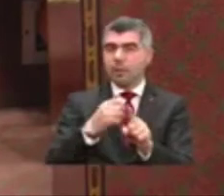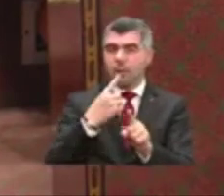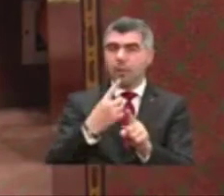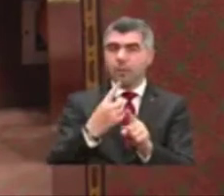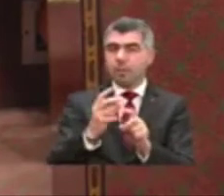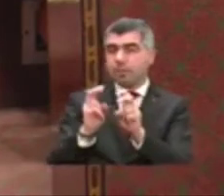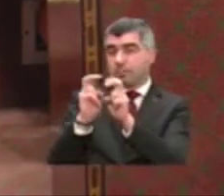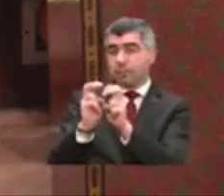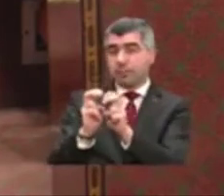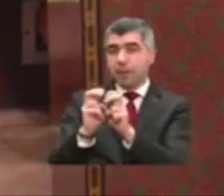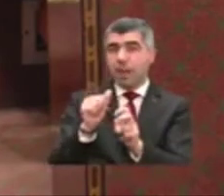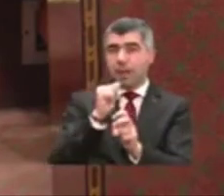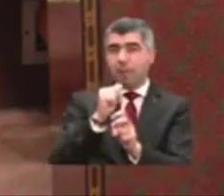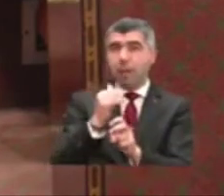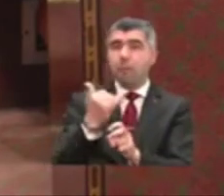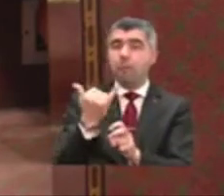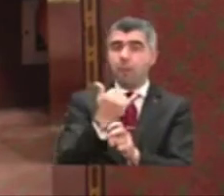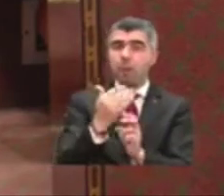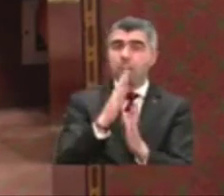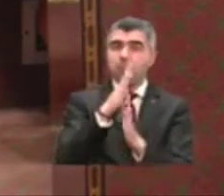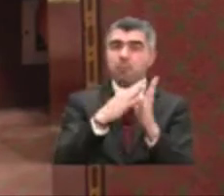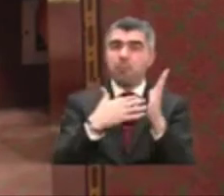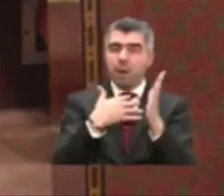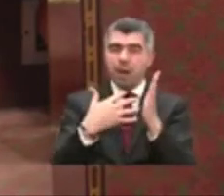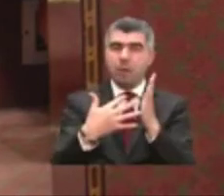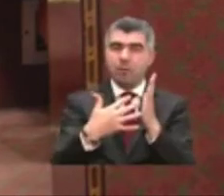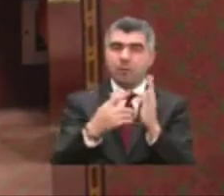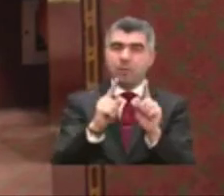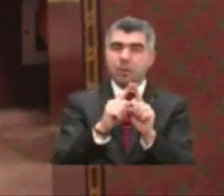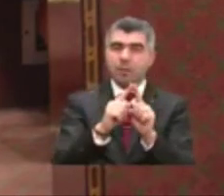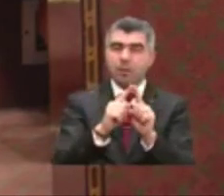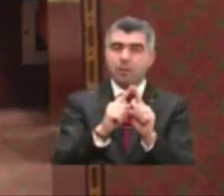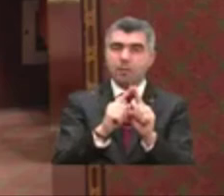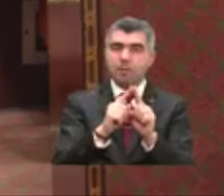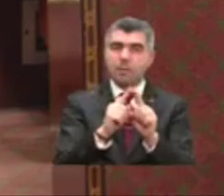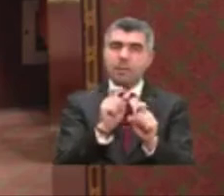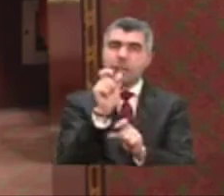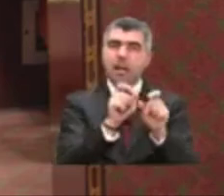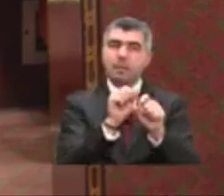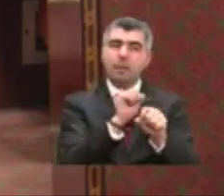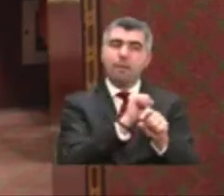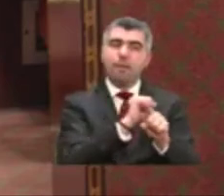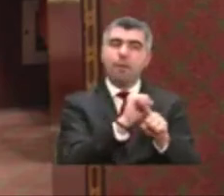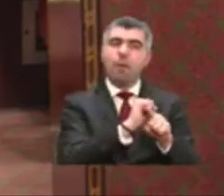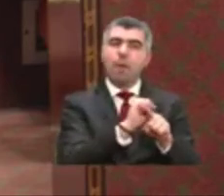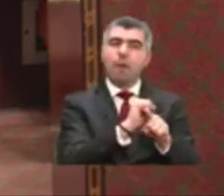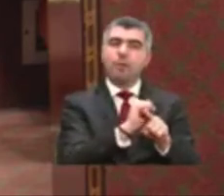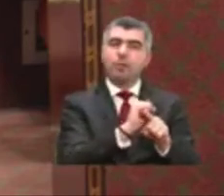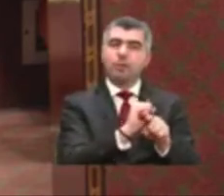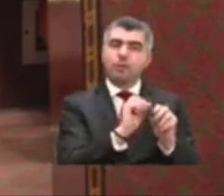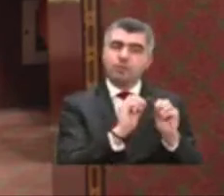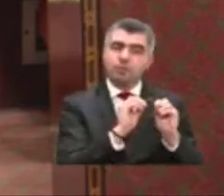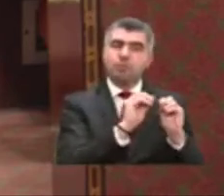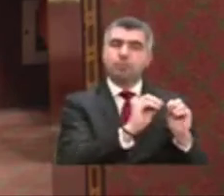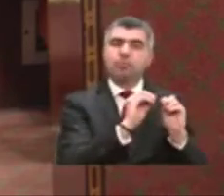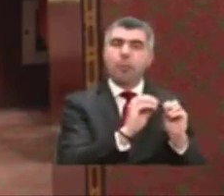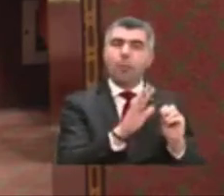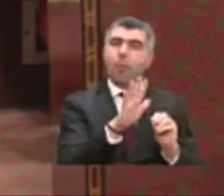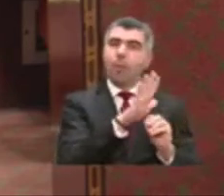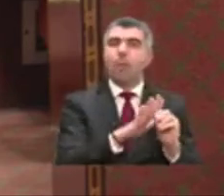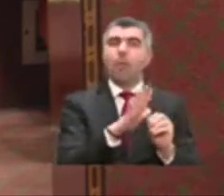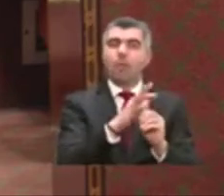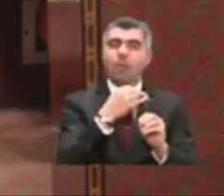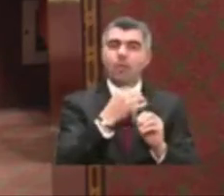الماء، فنشتغل على برنامج خاص بالنجاعة المائية واللي تهدف أساسا إلى مراجعة العديد